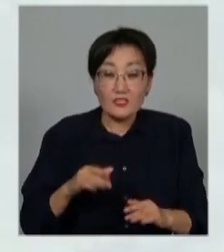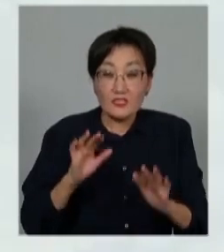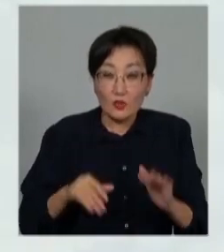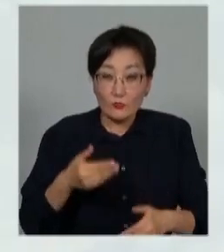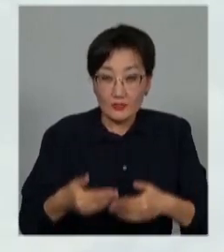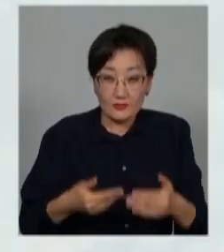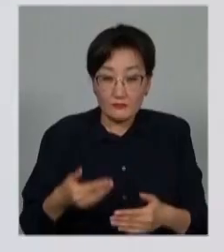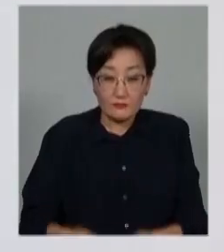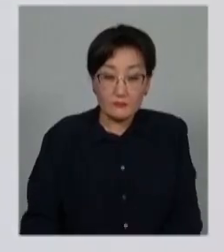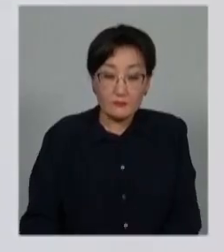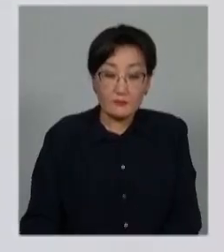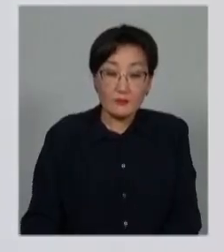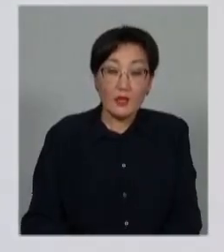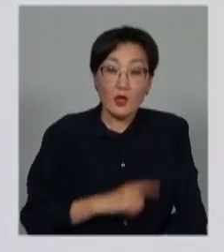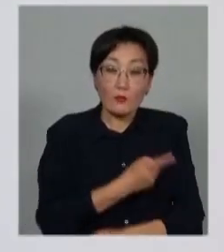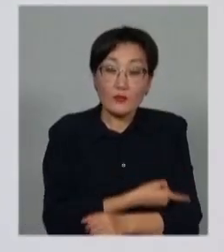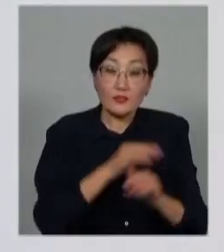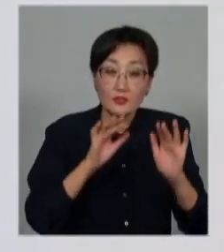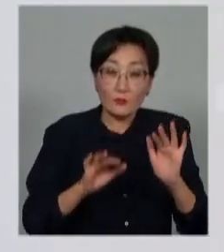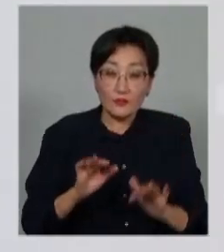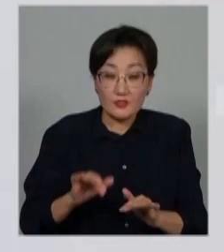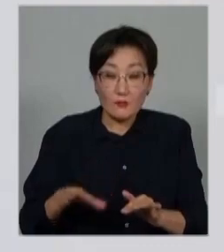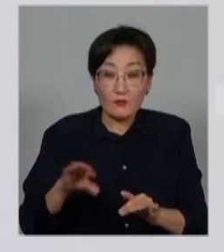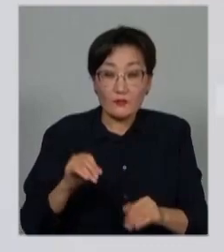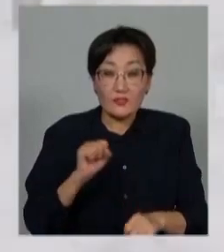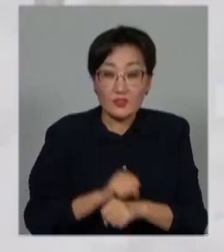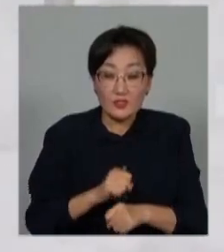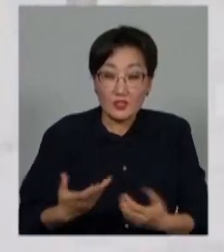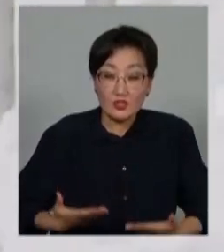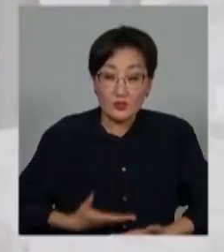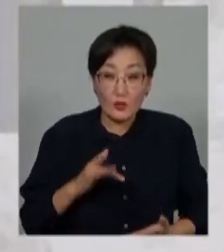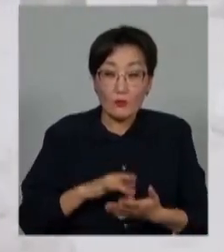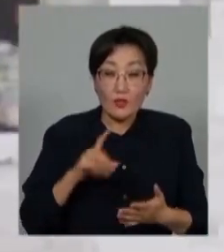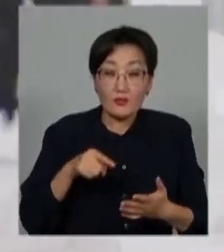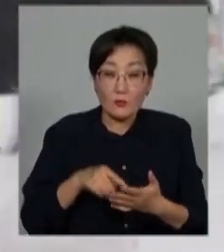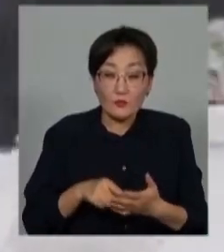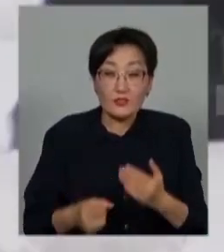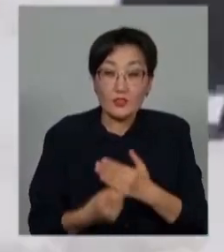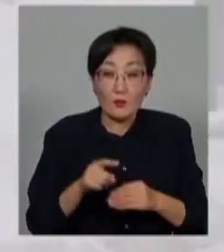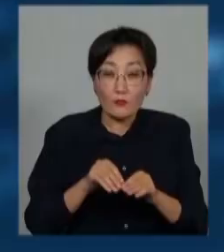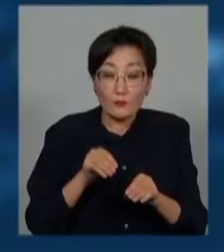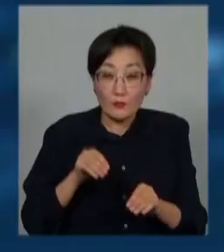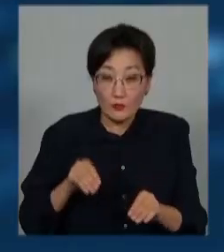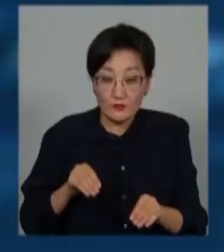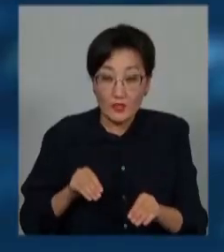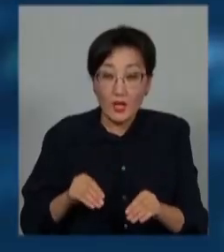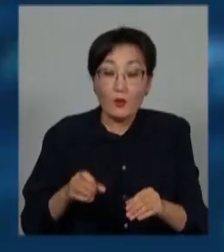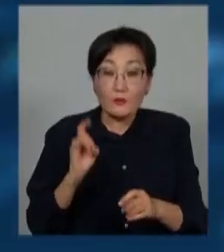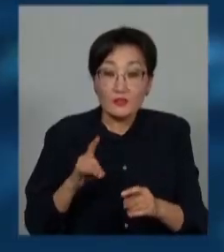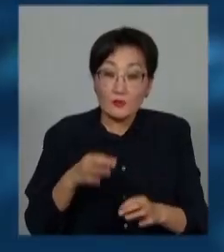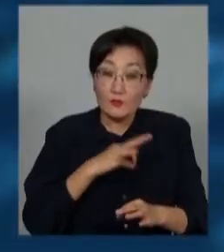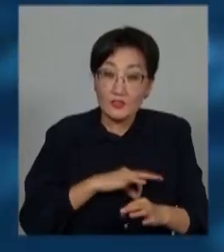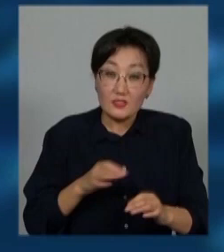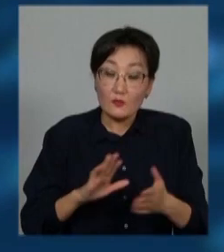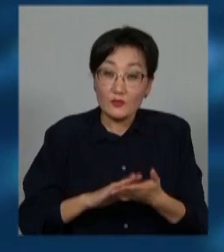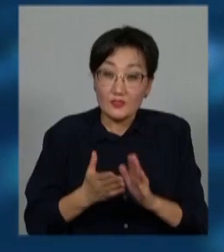сугробы. Мощный снегопад практически парализовал жизнь в столице. В городе образовались многочасовые пробки. Таксисты